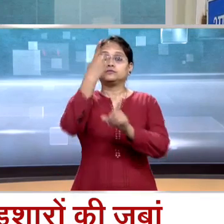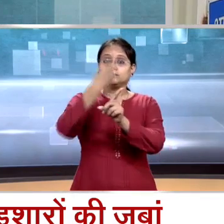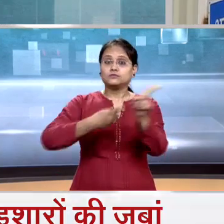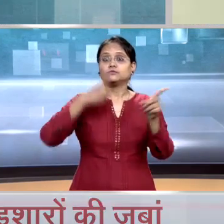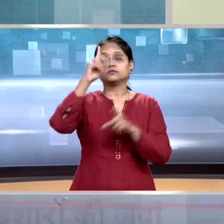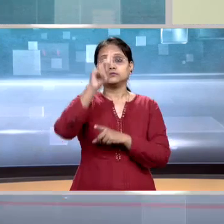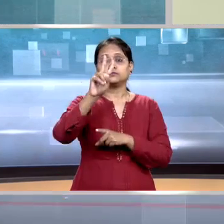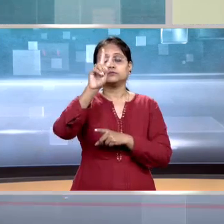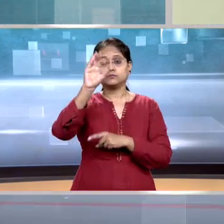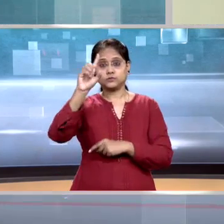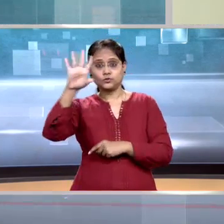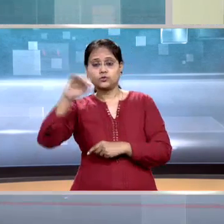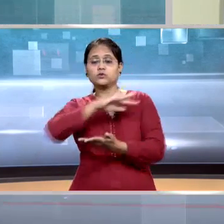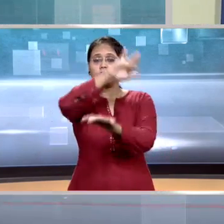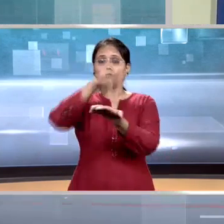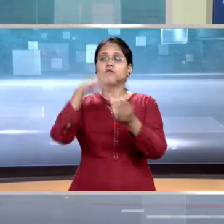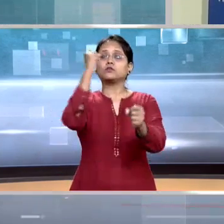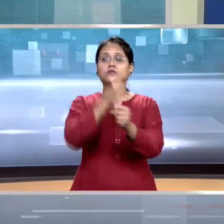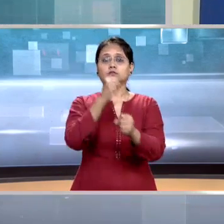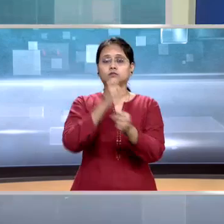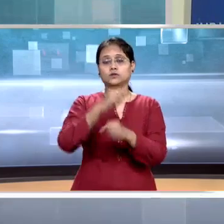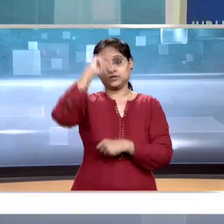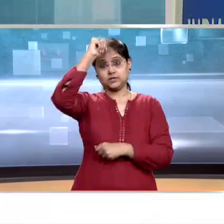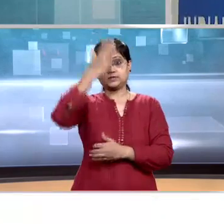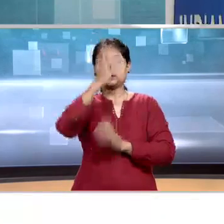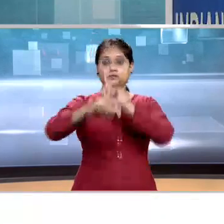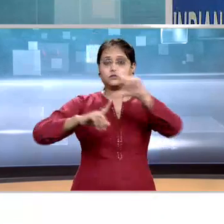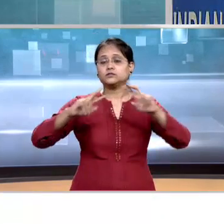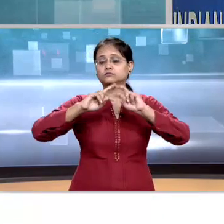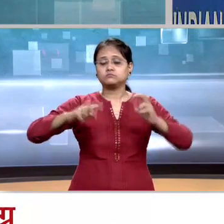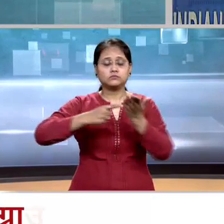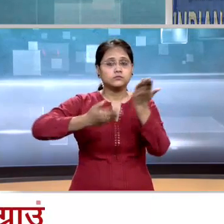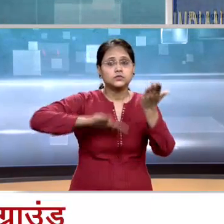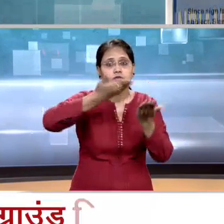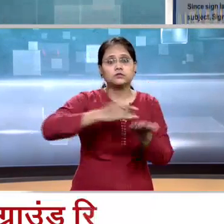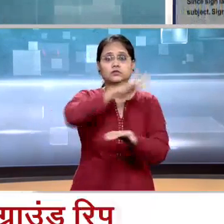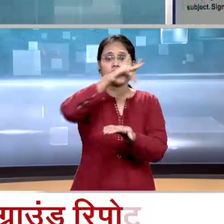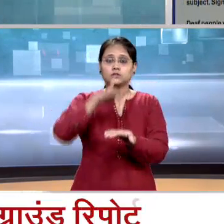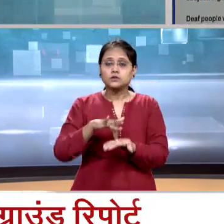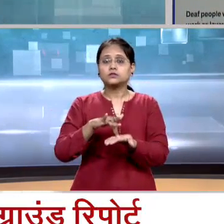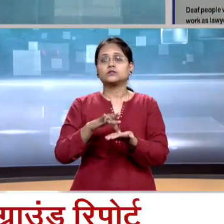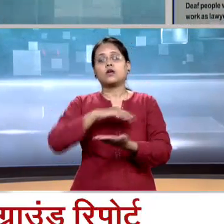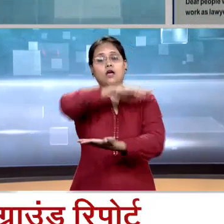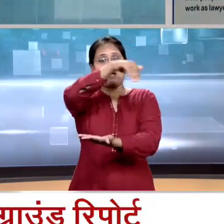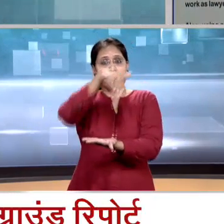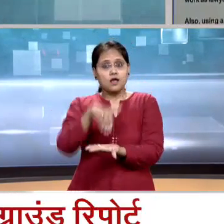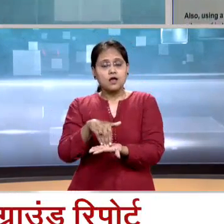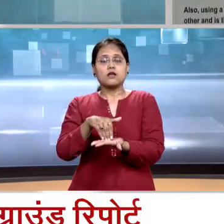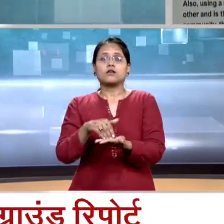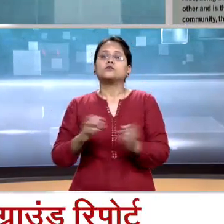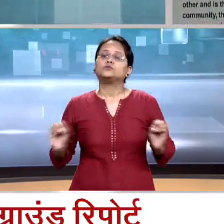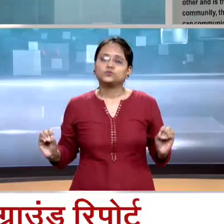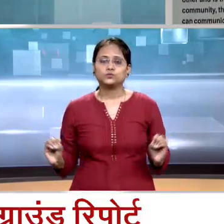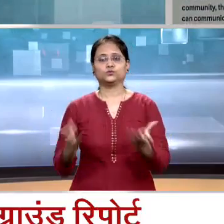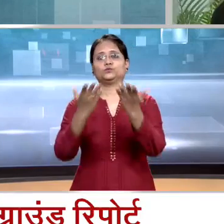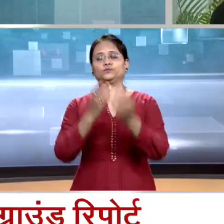साल 2015 में केंद्र सरकार ने इंडियन साइन लैंग्वेज रिसर्च एंड ट्रेनिंग इंस्टीट्यूट यानी ISLRTC की